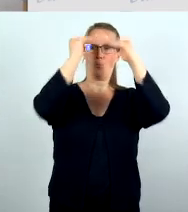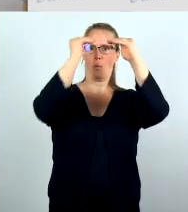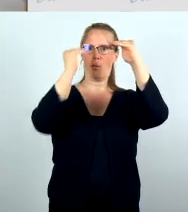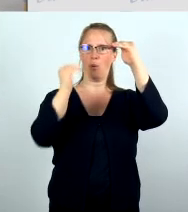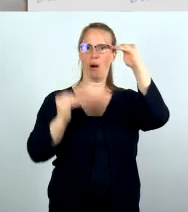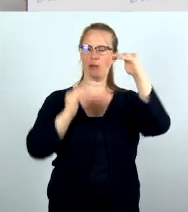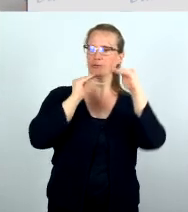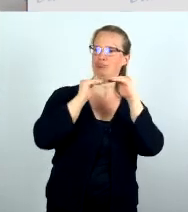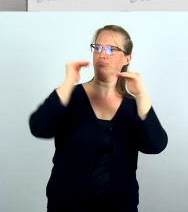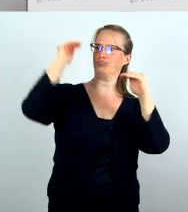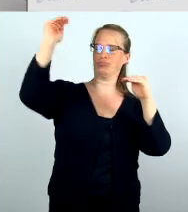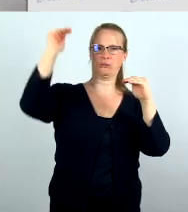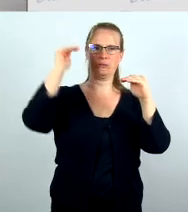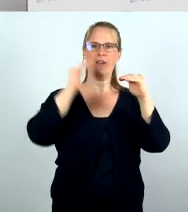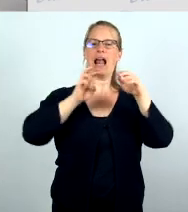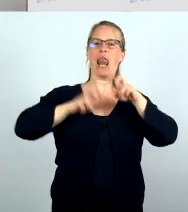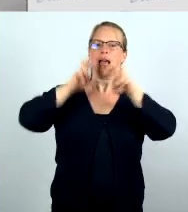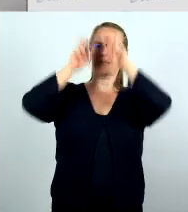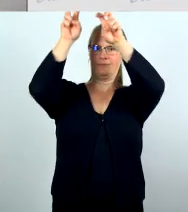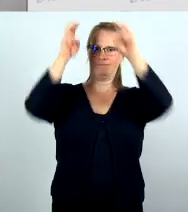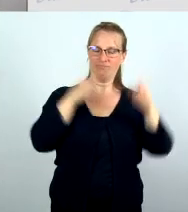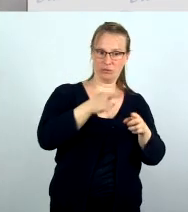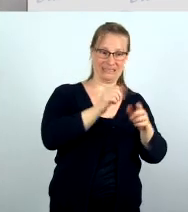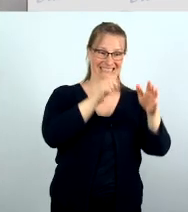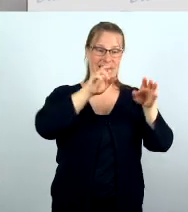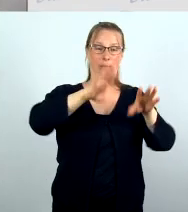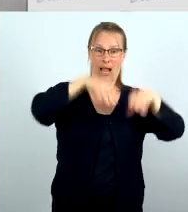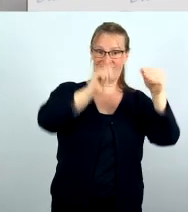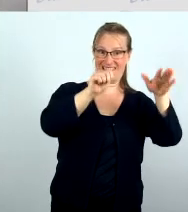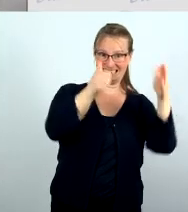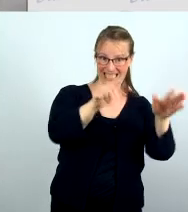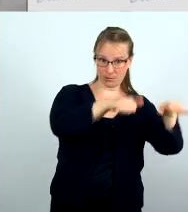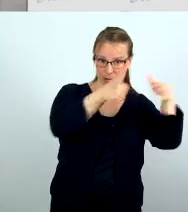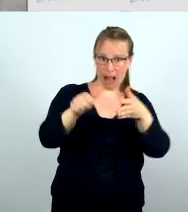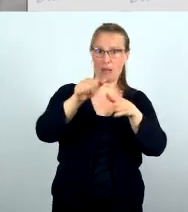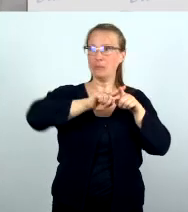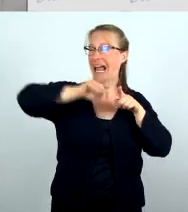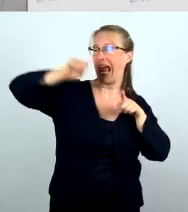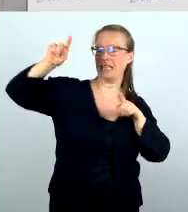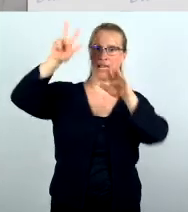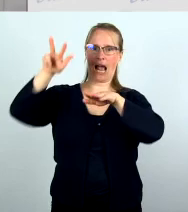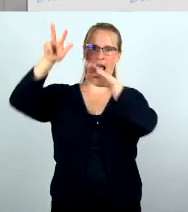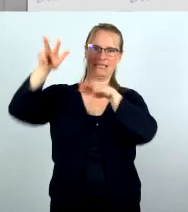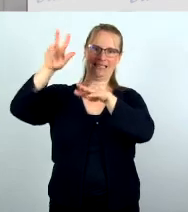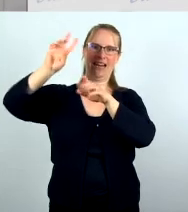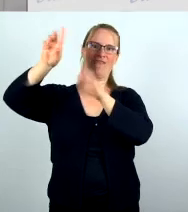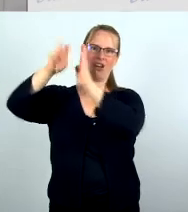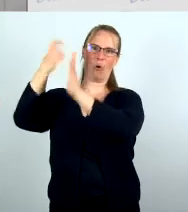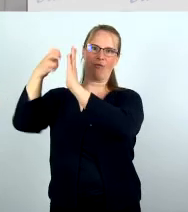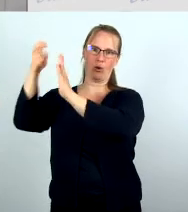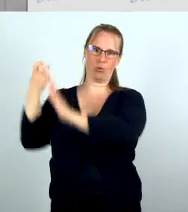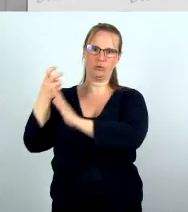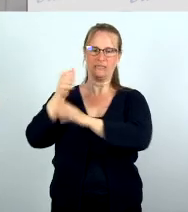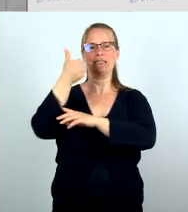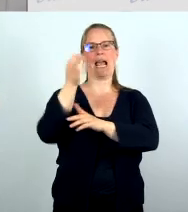haben. Das heißt, wir starten mit sechs Wiederholungen und gehen dann immer weiter hoch, bis wir eben bei 18 Wiederholungen sind. Haben dann eine Minute Pause